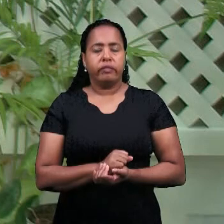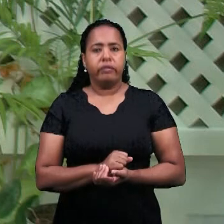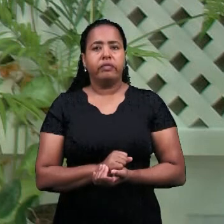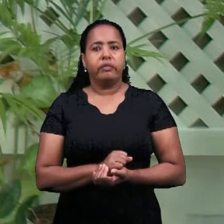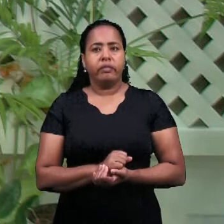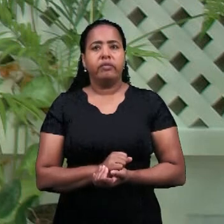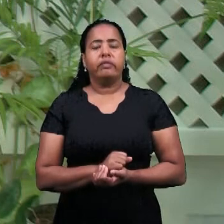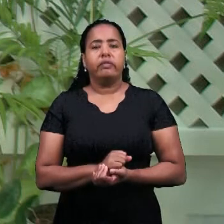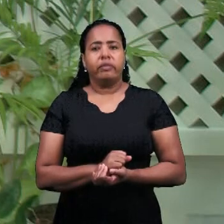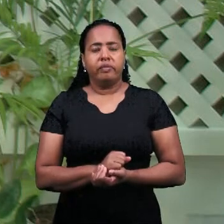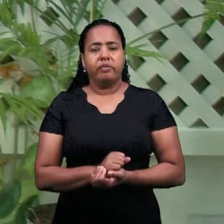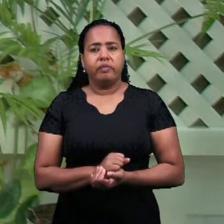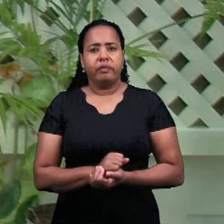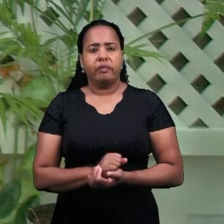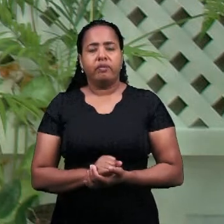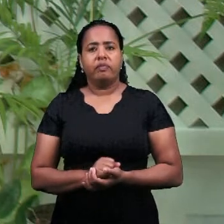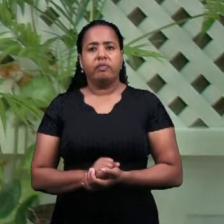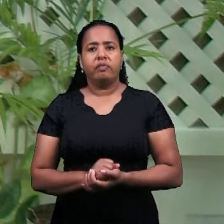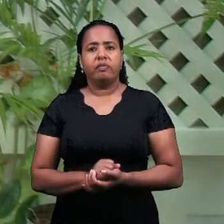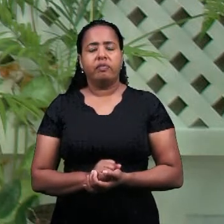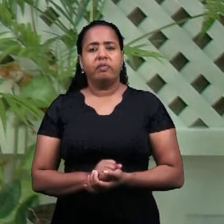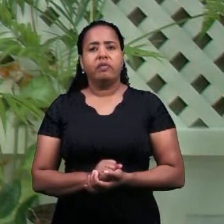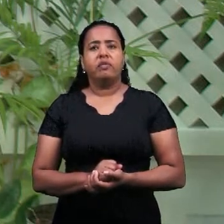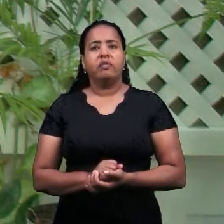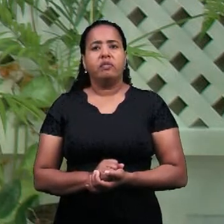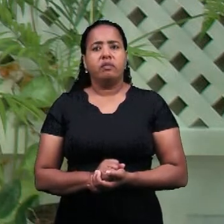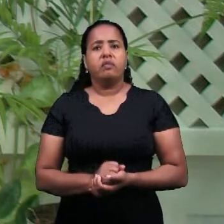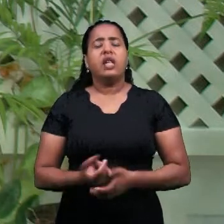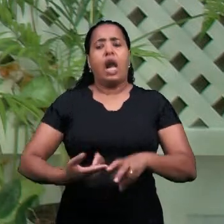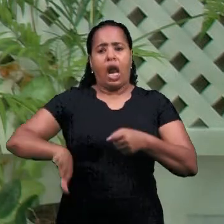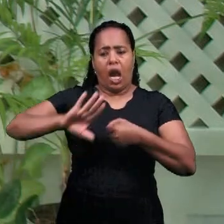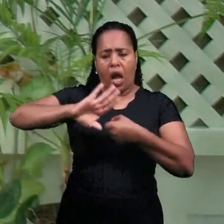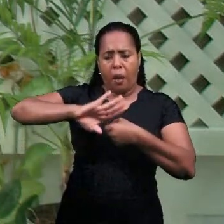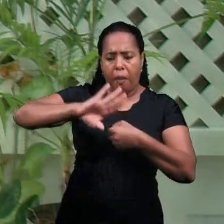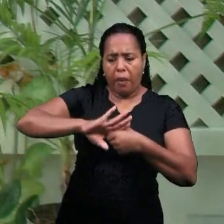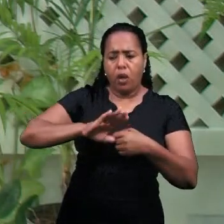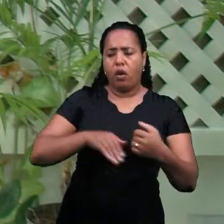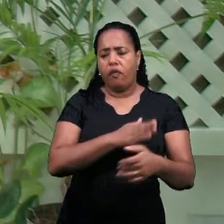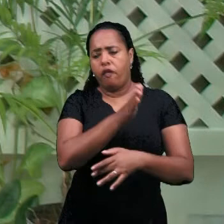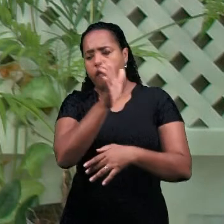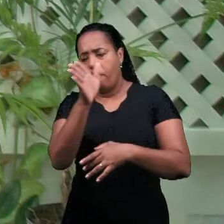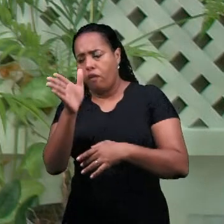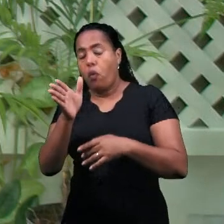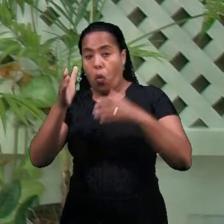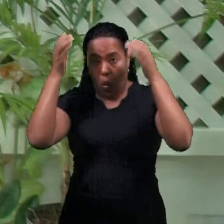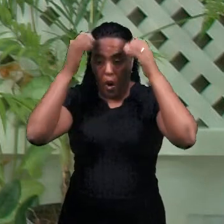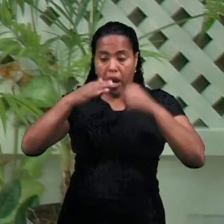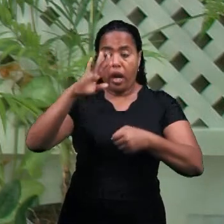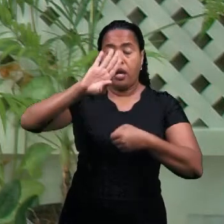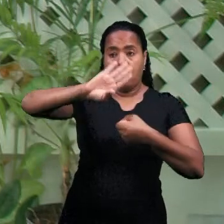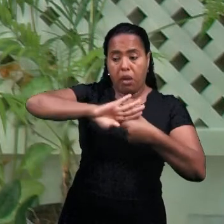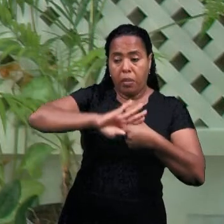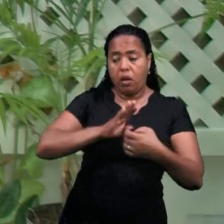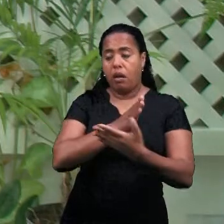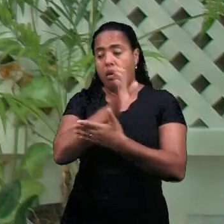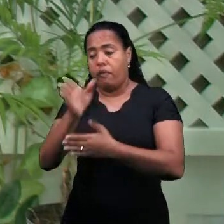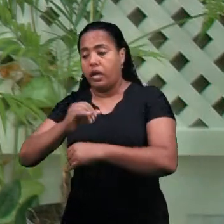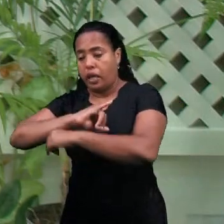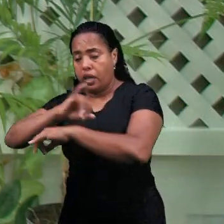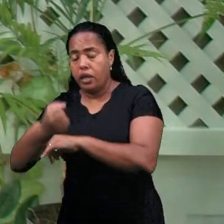Babylone va envahir Israël. Le roi de Babylone va entrer en Israël. Le roi d'Assyrie va